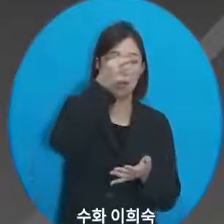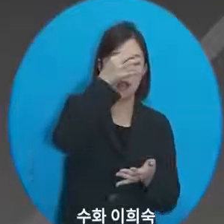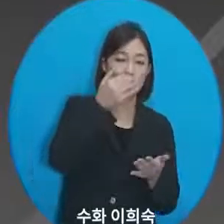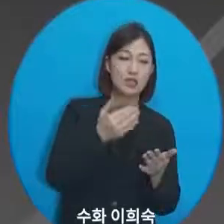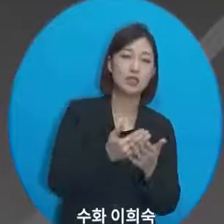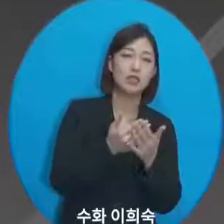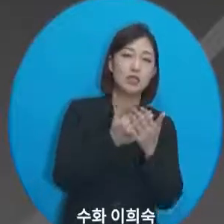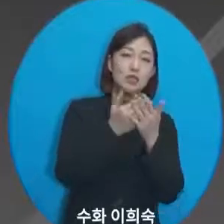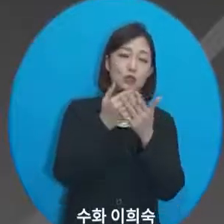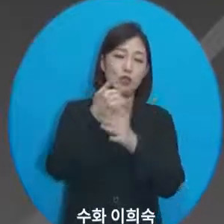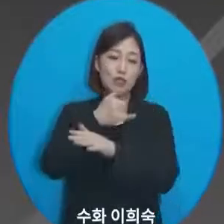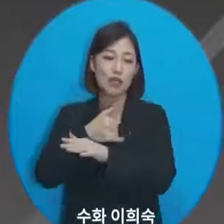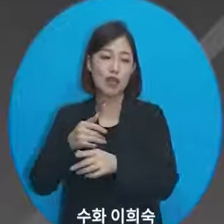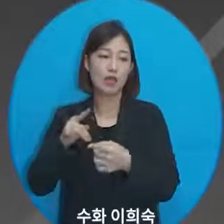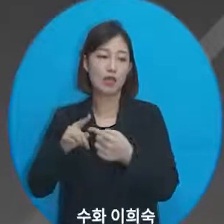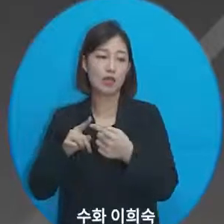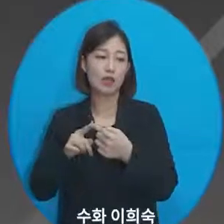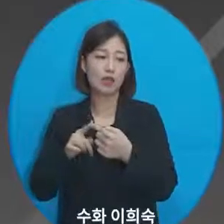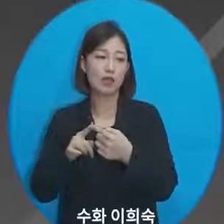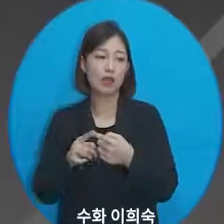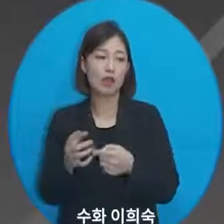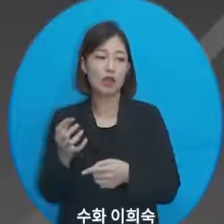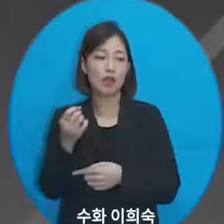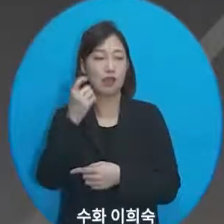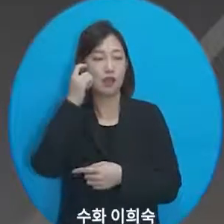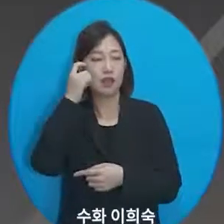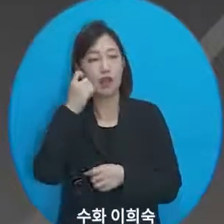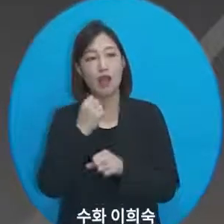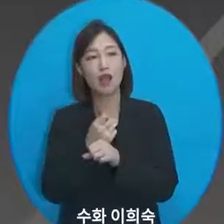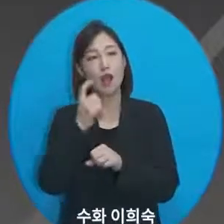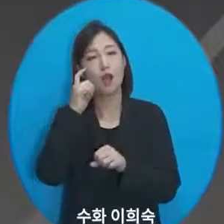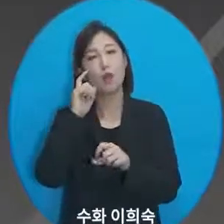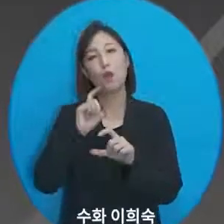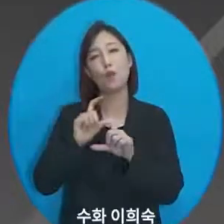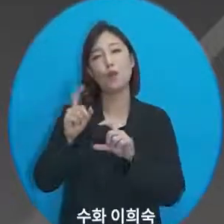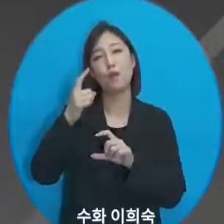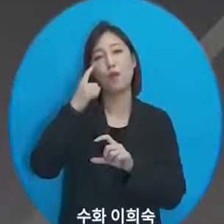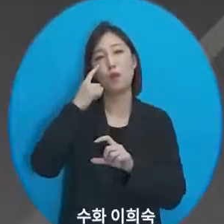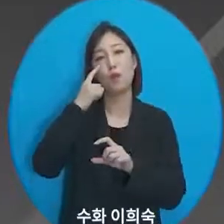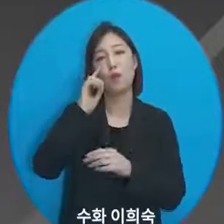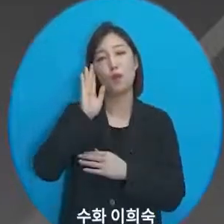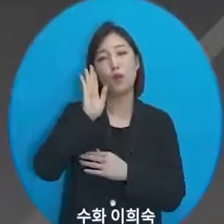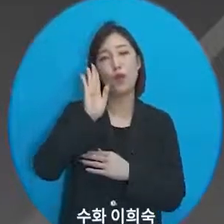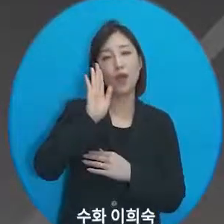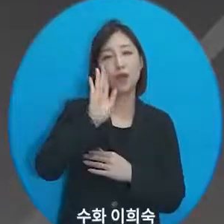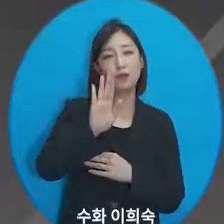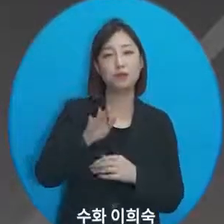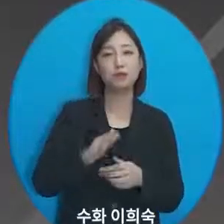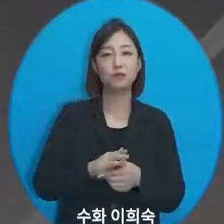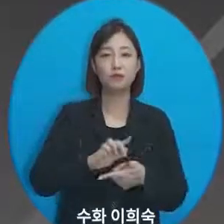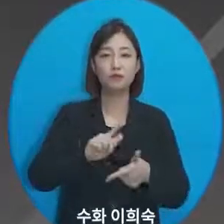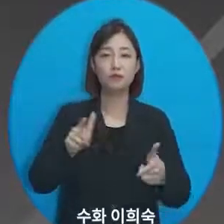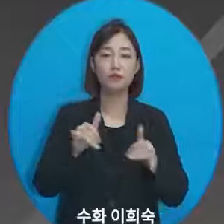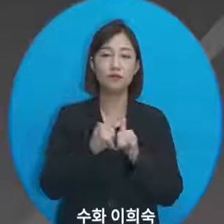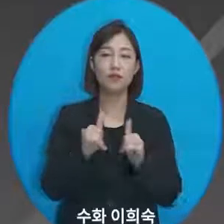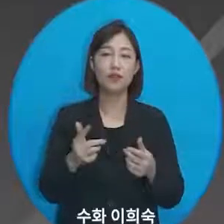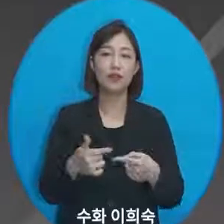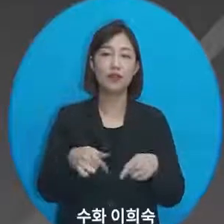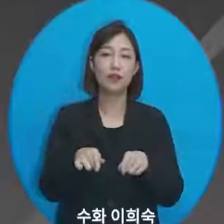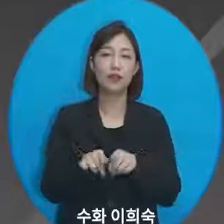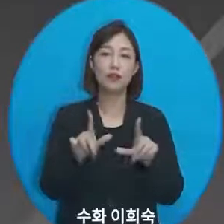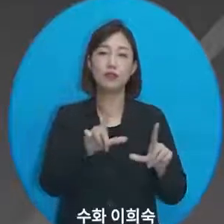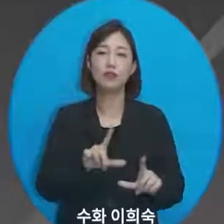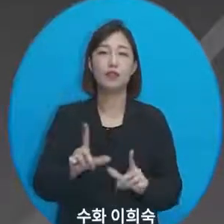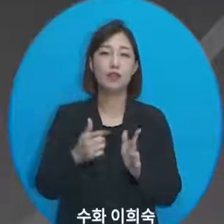고민하며 다양한 대안들을 마련해 줄 때 다양한 사람들이 함께 살아가는데 충분한 그런